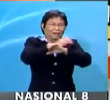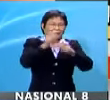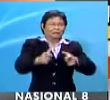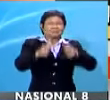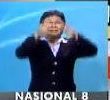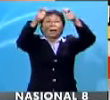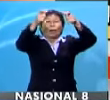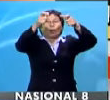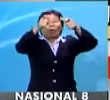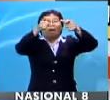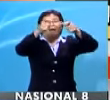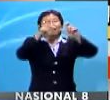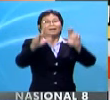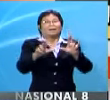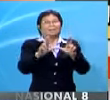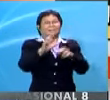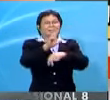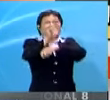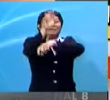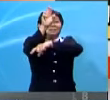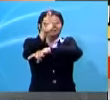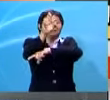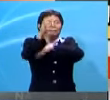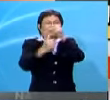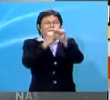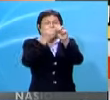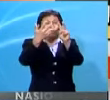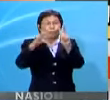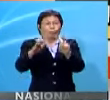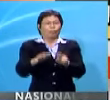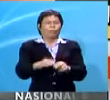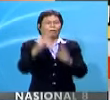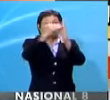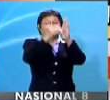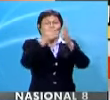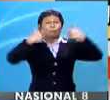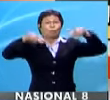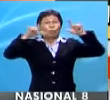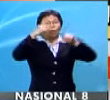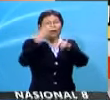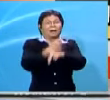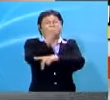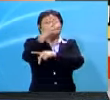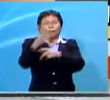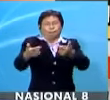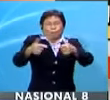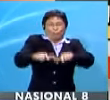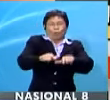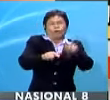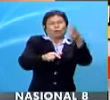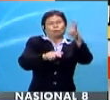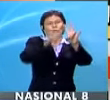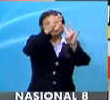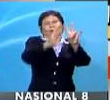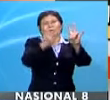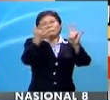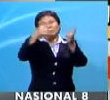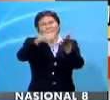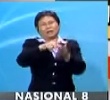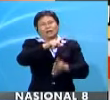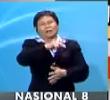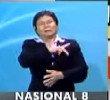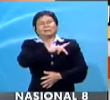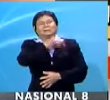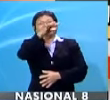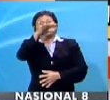ton antarabangsa menara Kuala Lumpur 2015 acara berprestij yang memasuki edisi ke-14 itu akan berlangsung 17 Mei ini ketua